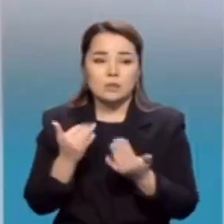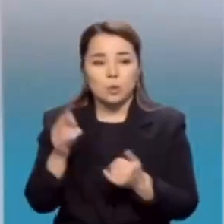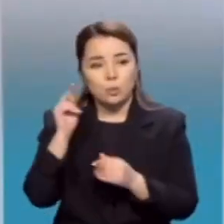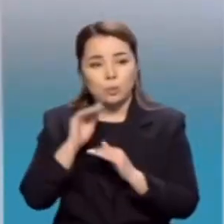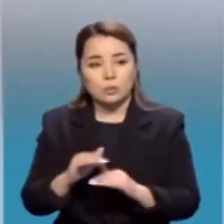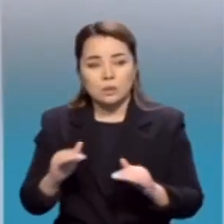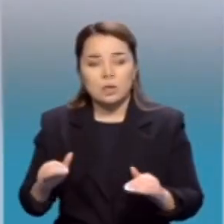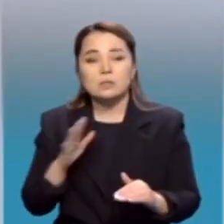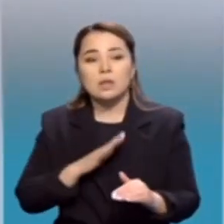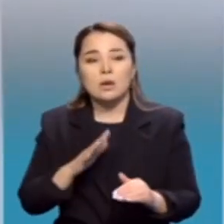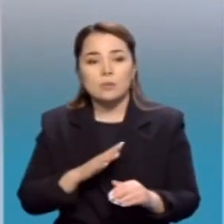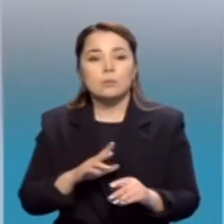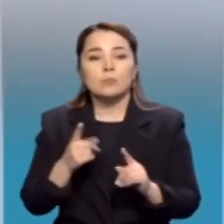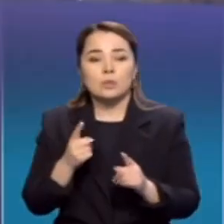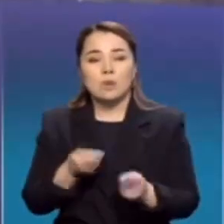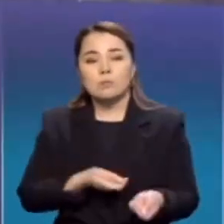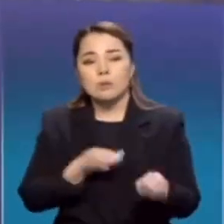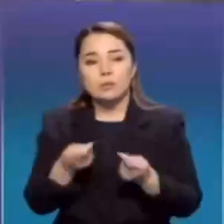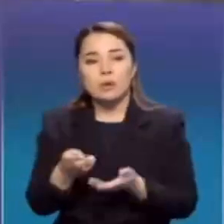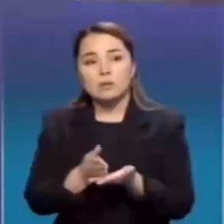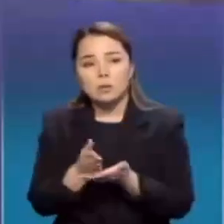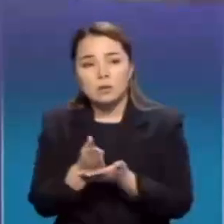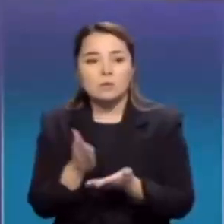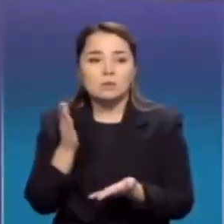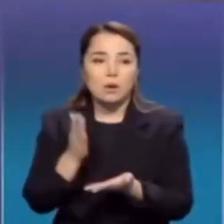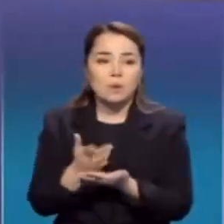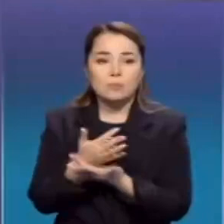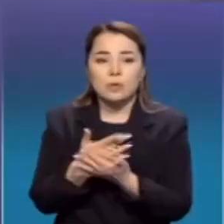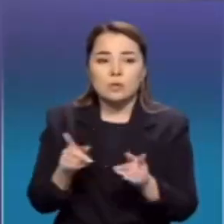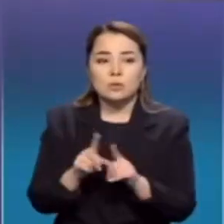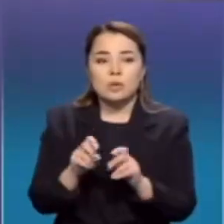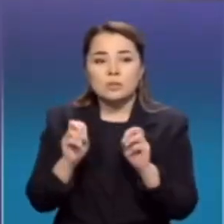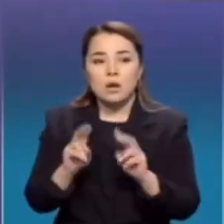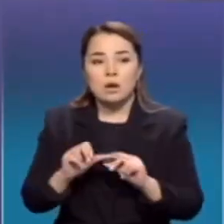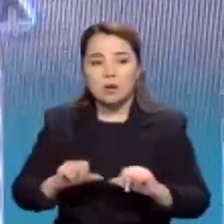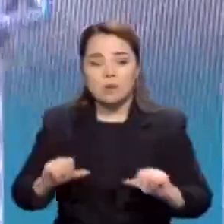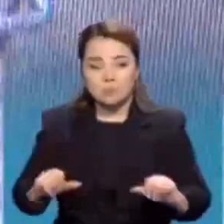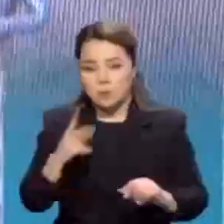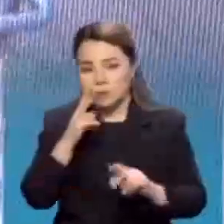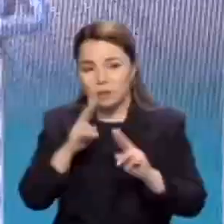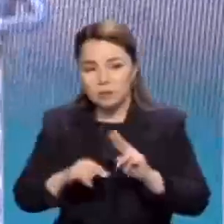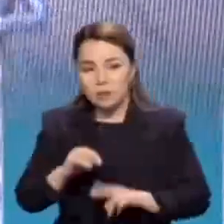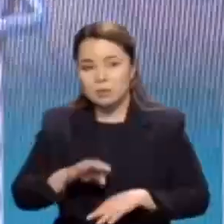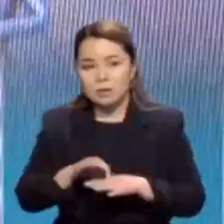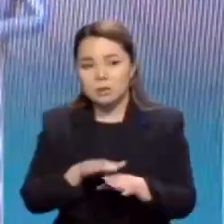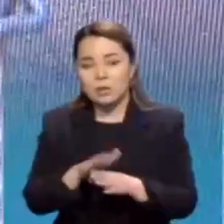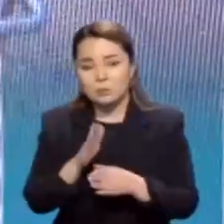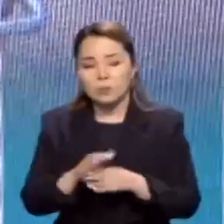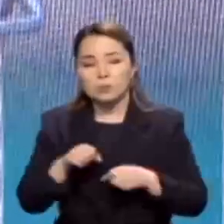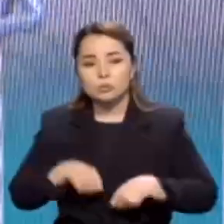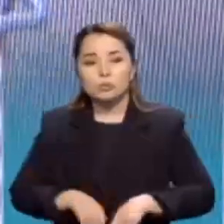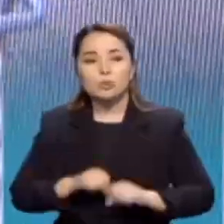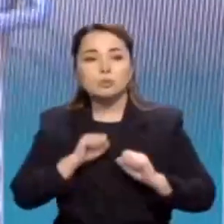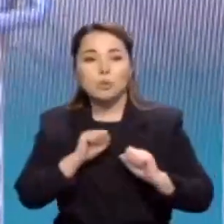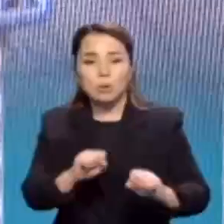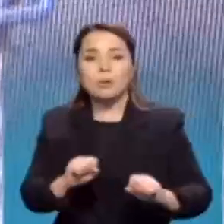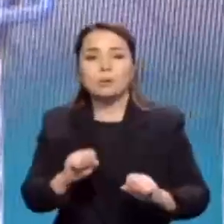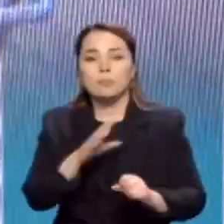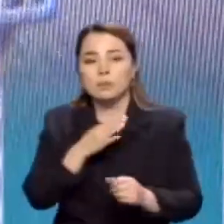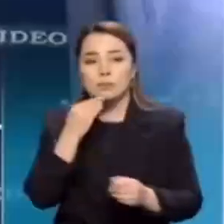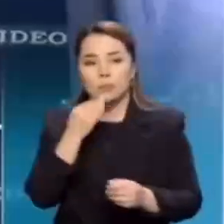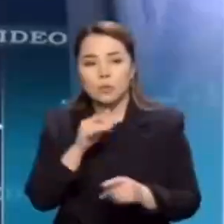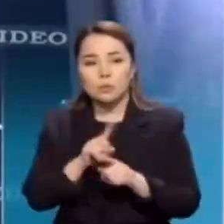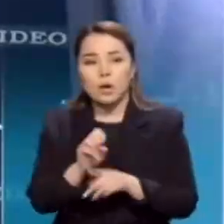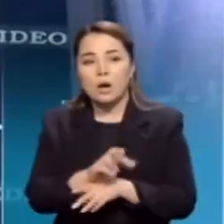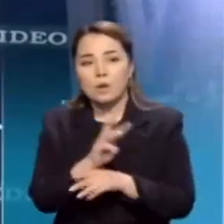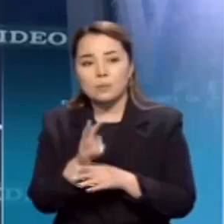оқушының мектепке не себепті қаруланып келген анықтау үшін арнайы комиссия құрылды. Оған балалар құқығын қорғау комитеті, білім саласында сапаны